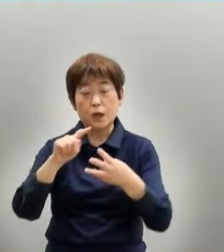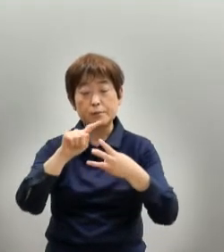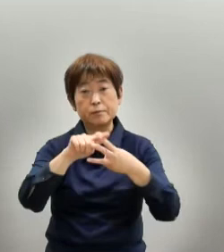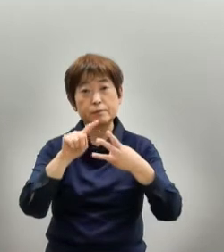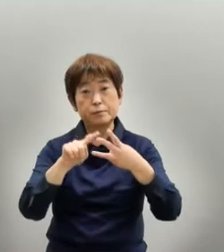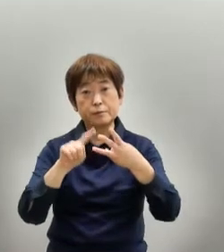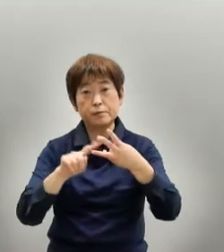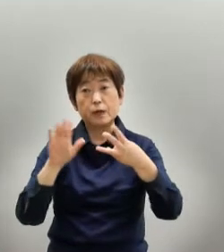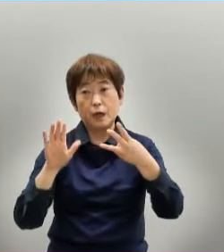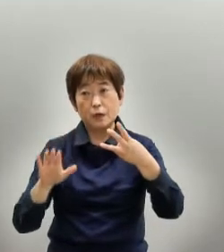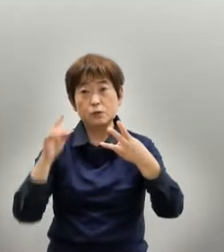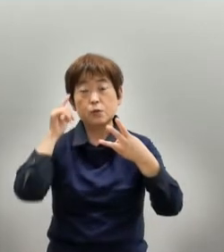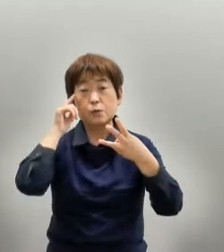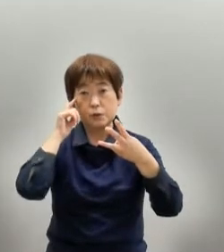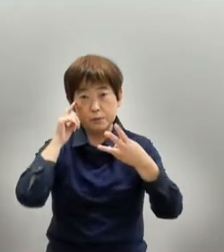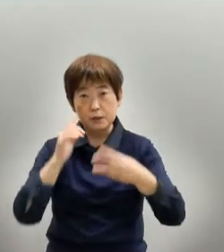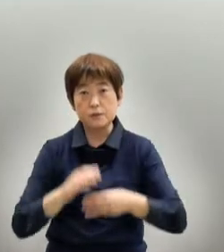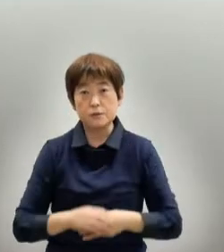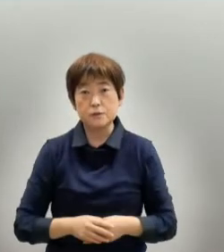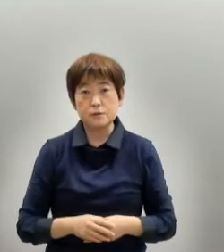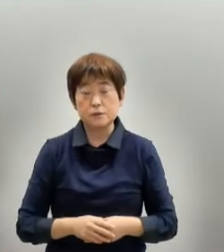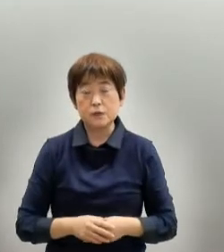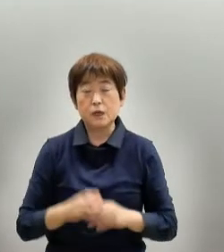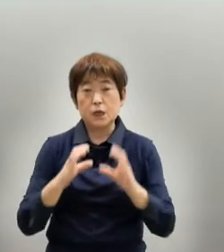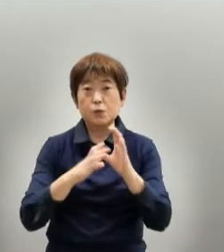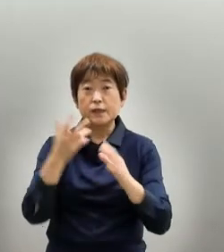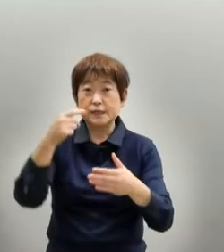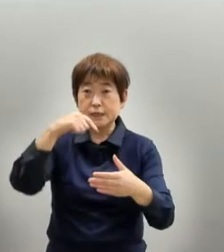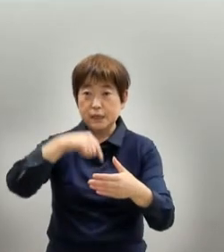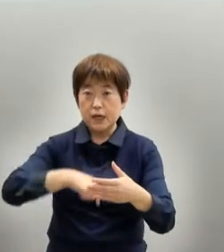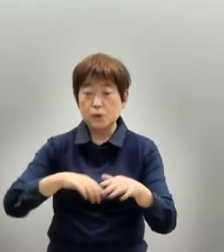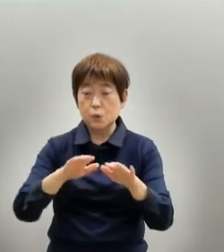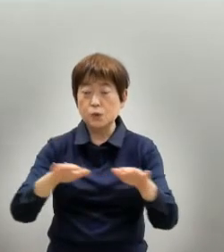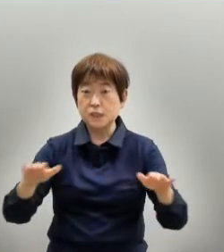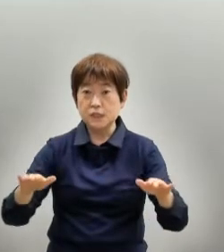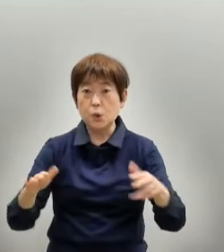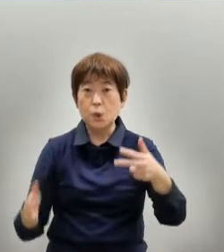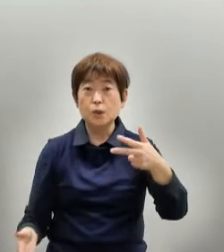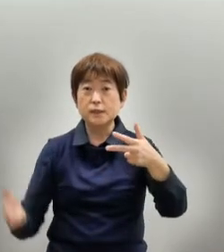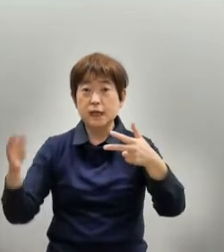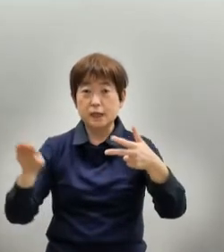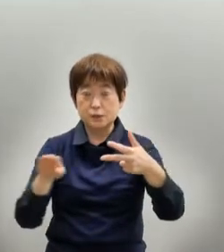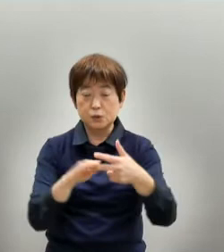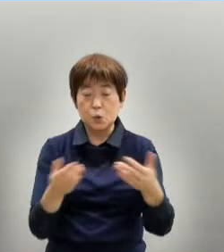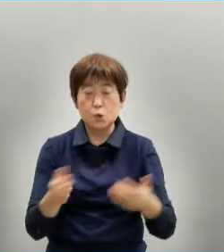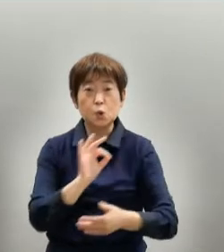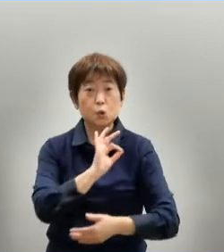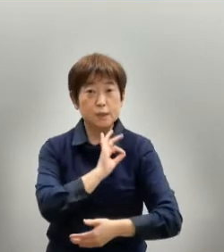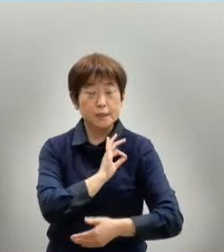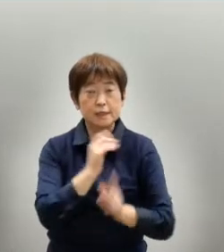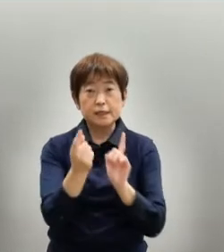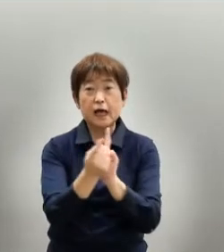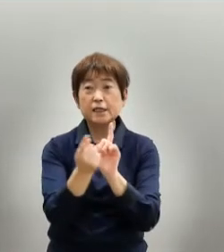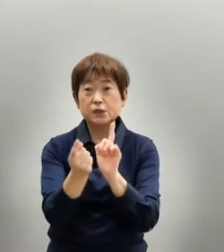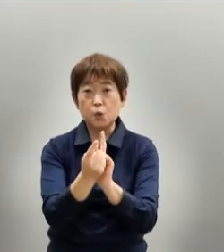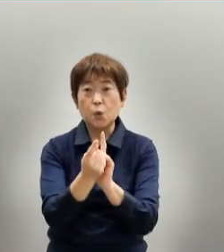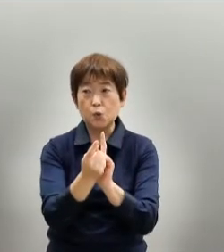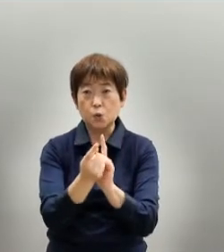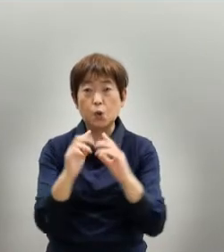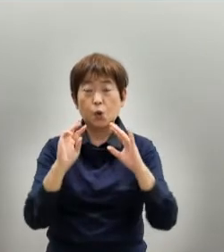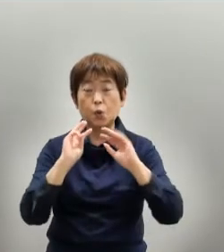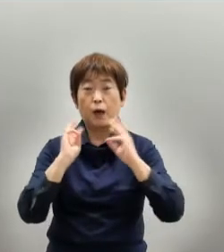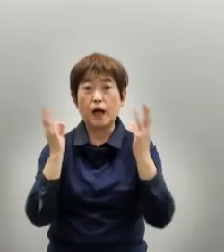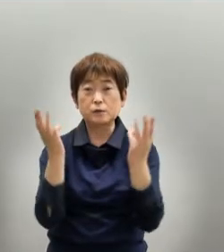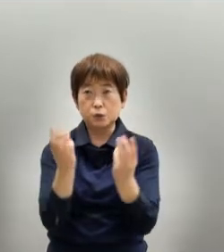らにございます、こんなのスクリーンではないんですけども、市内のですね、児童施設を対象としたワークショップの開催についてということでございます